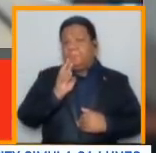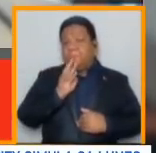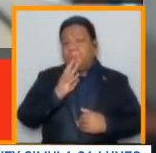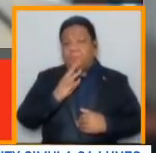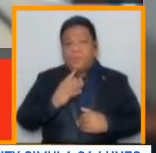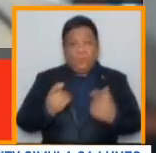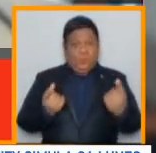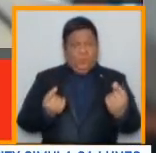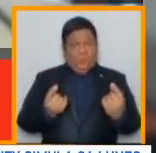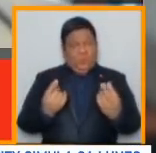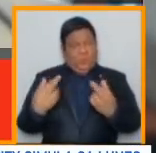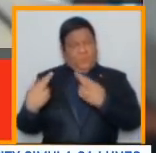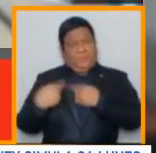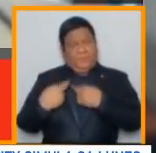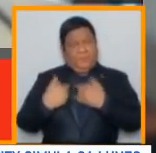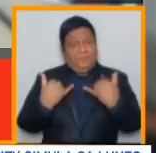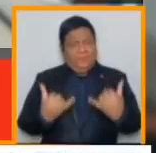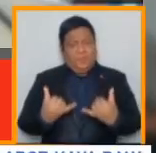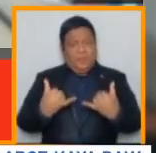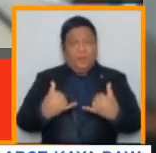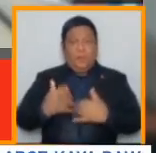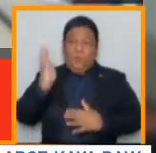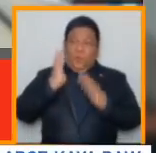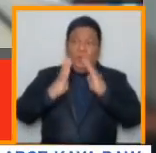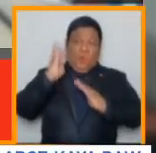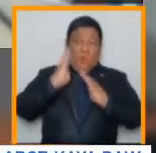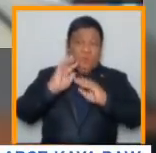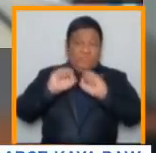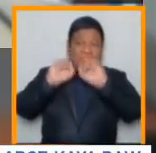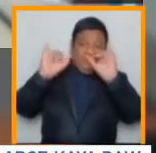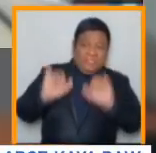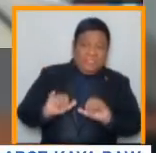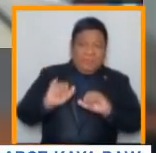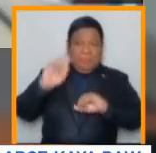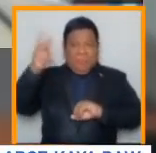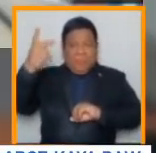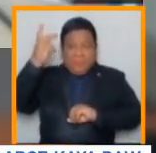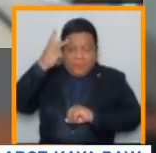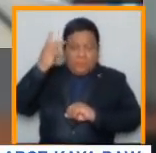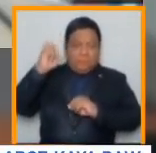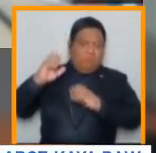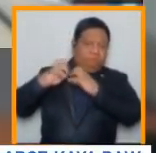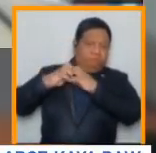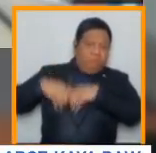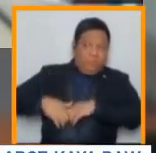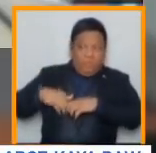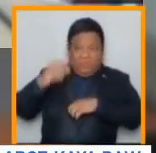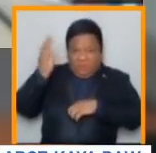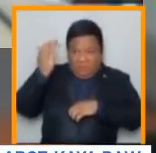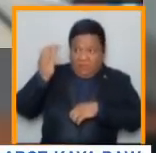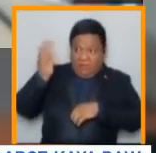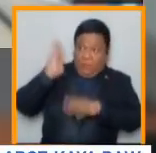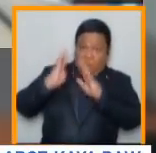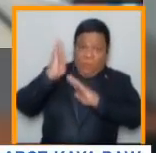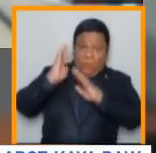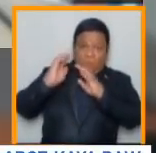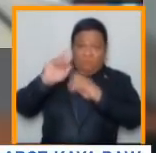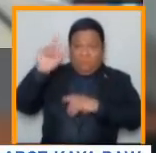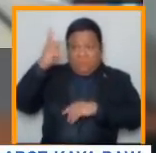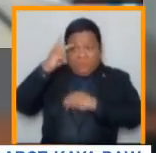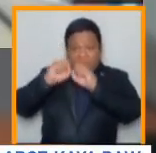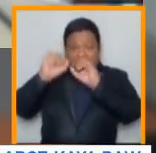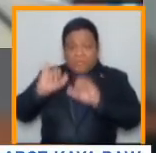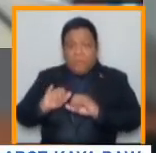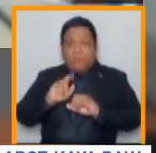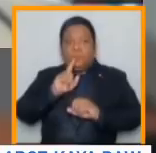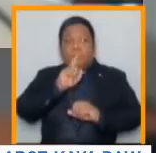and oppressive systems and politics that hold back not only women, but all people who struggle in the margins.